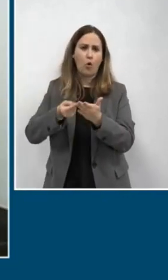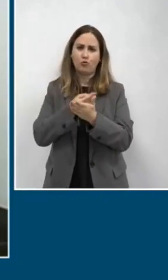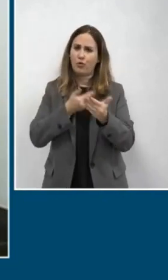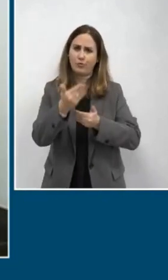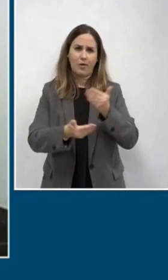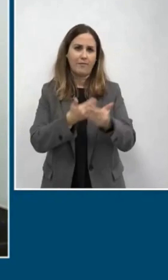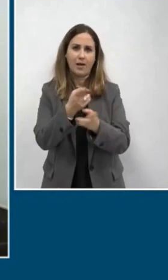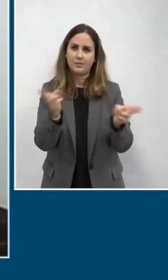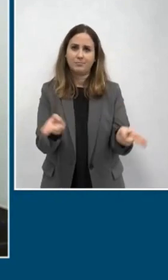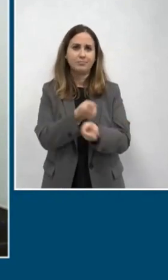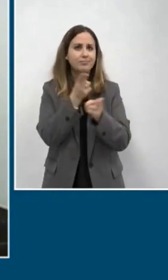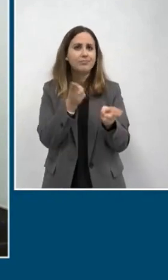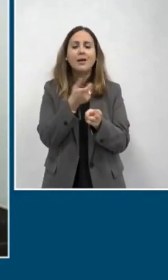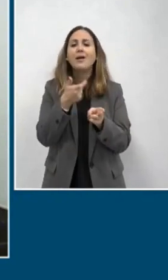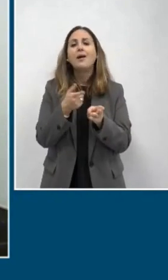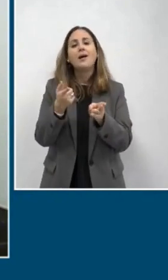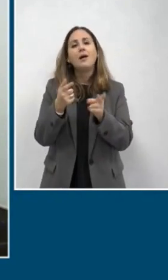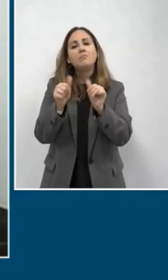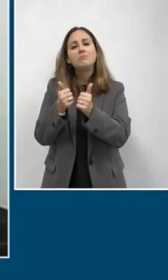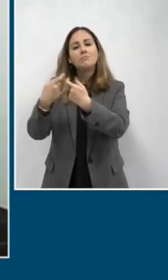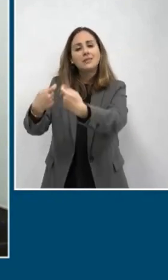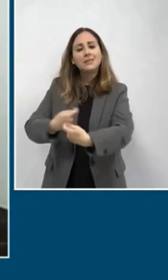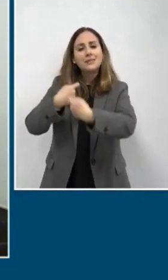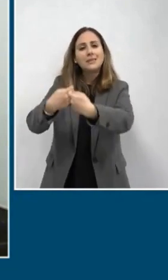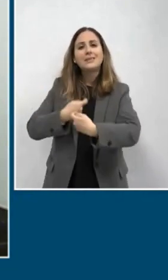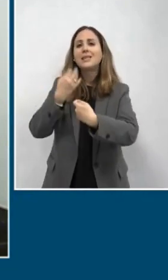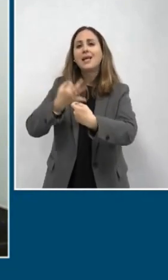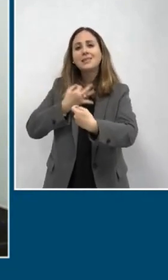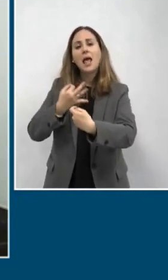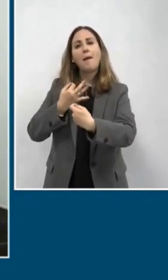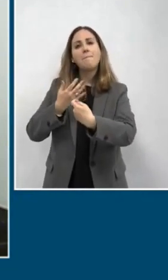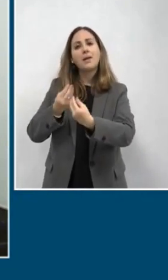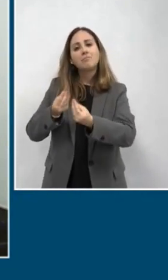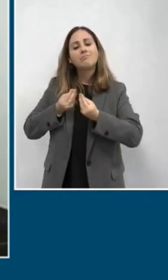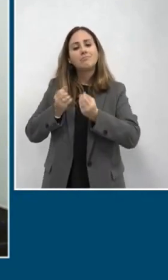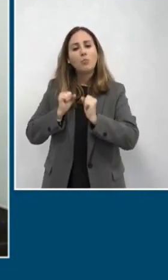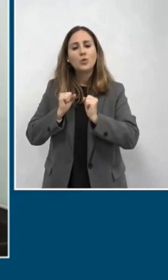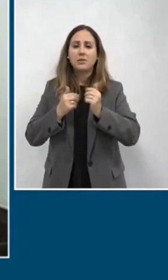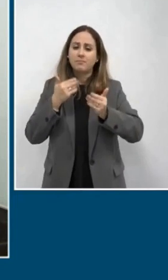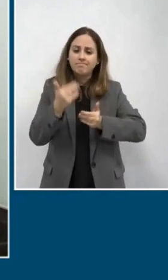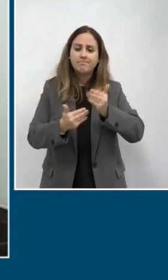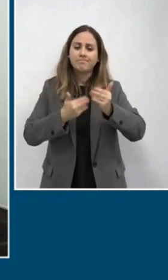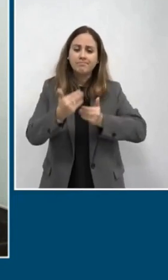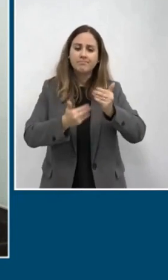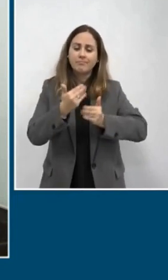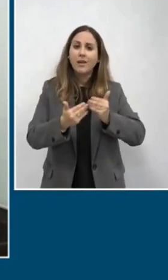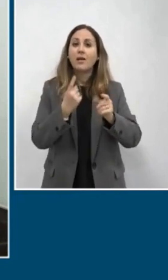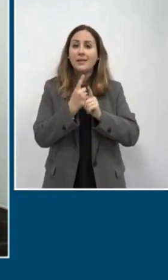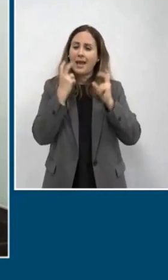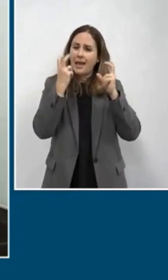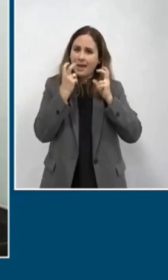proprio una casa e un motore che continuamente ci spinge a procedere e continuamente ci spinge anche ingaggiarci perché